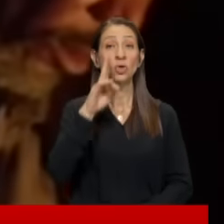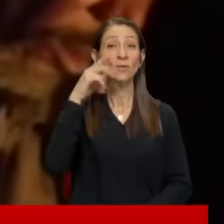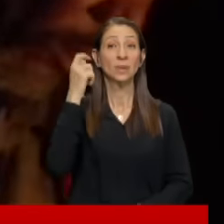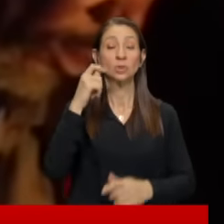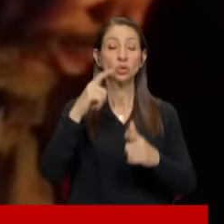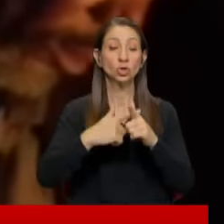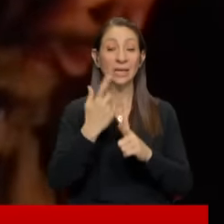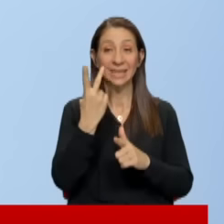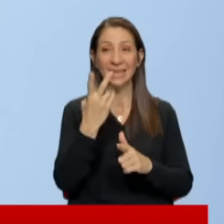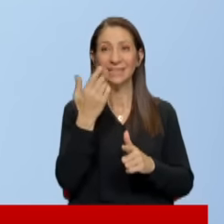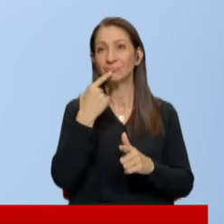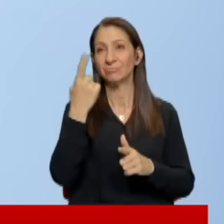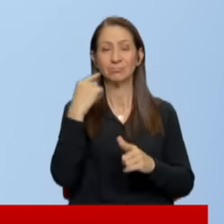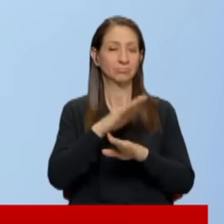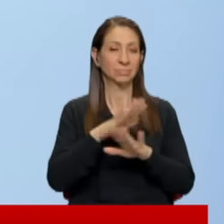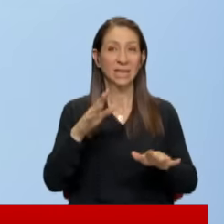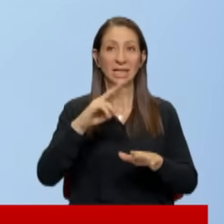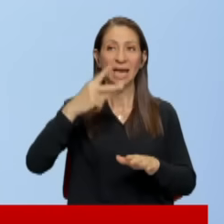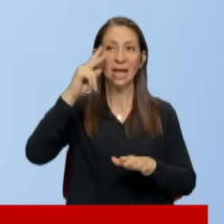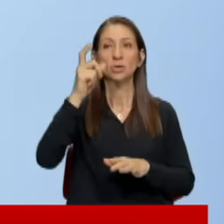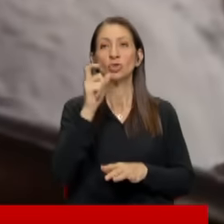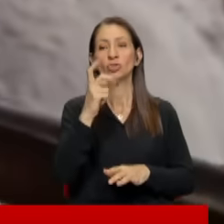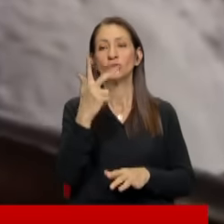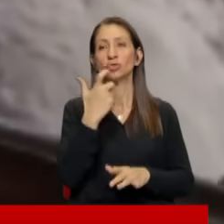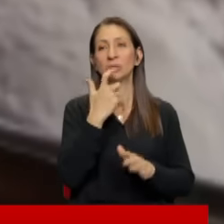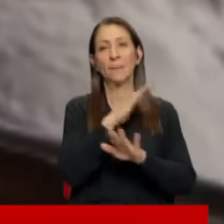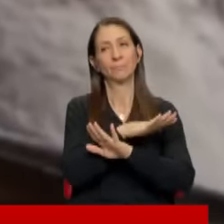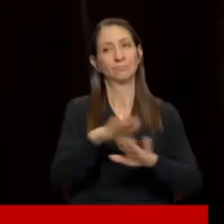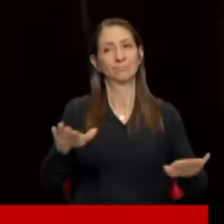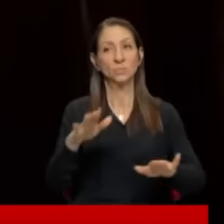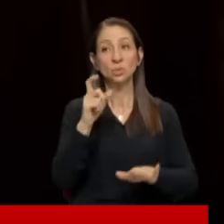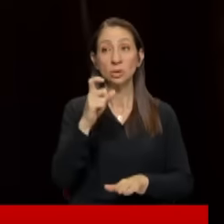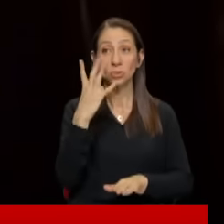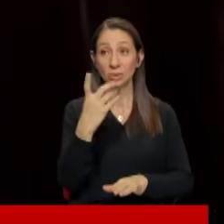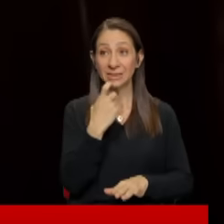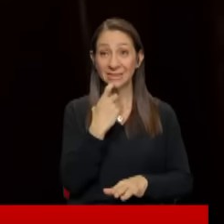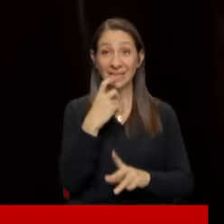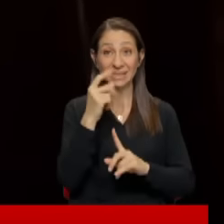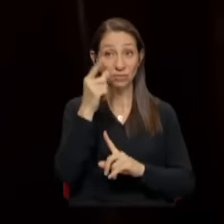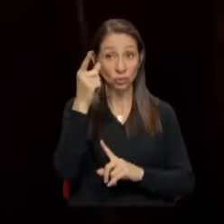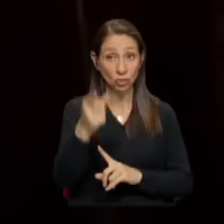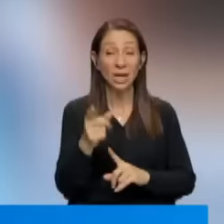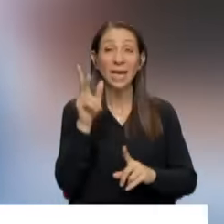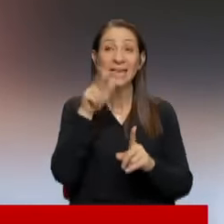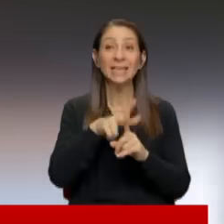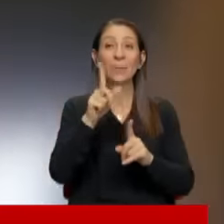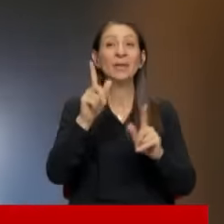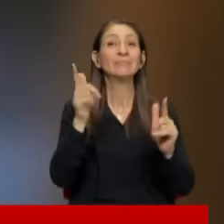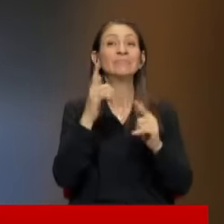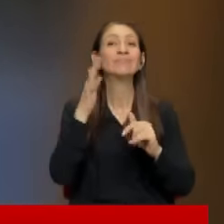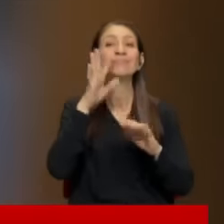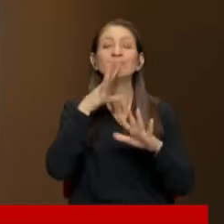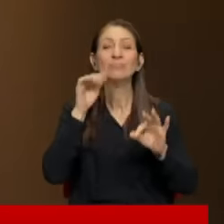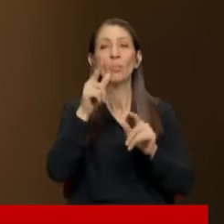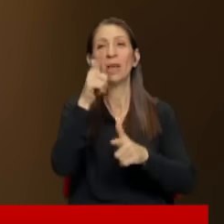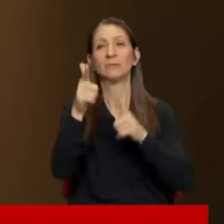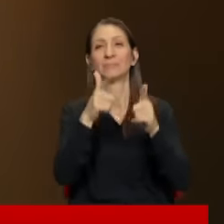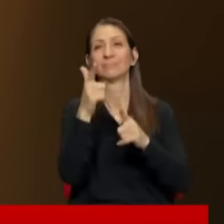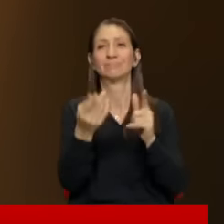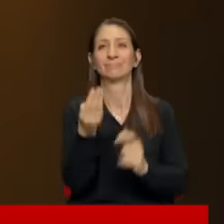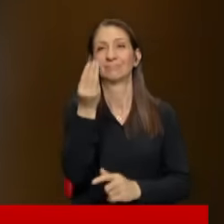Jüri 2'yi geçtiğimiz yıl tamamladı. Kariyerini 93 yaşında noktaladı. 94 yaşındaki Eastwood katıldığı bir etkinin ardından böyle